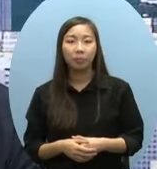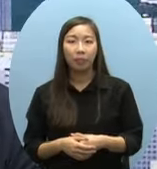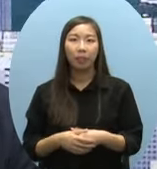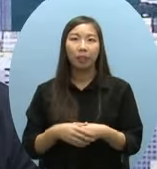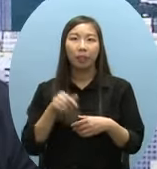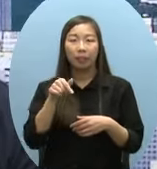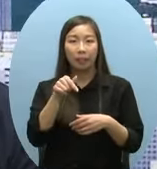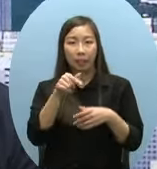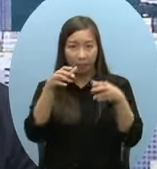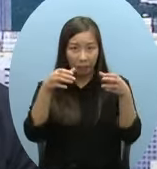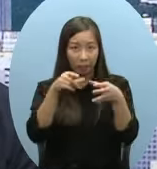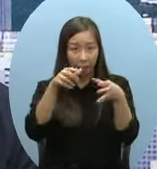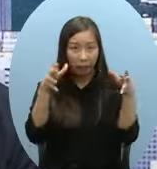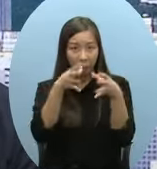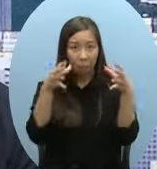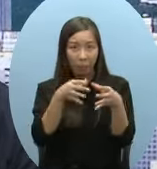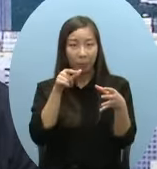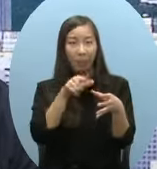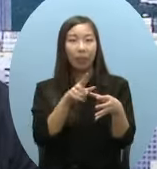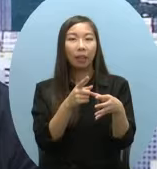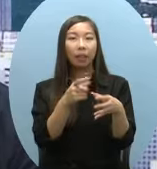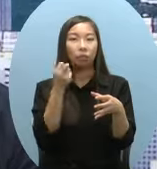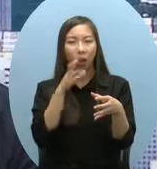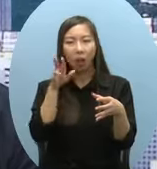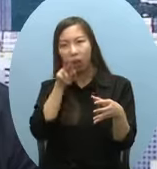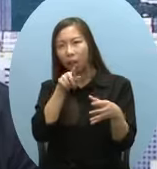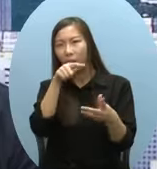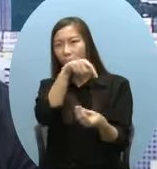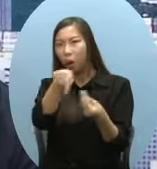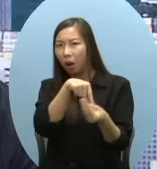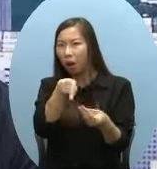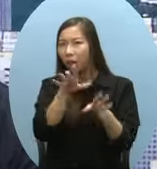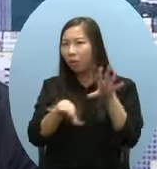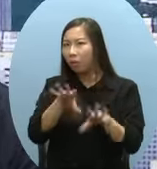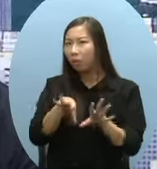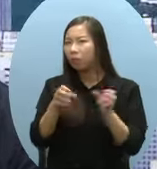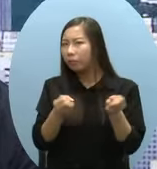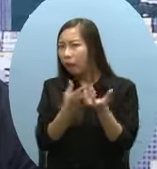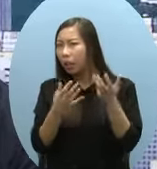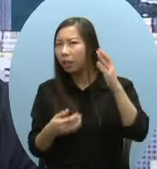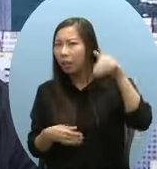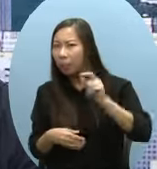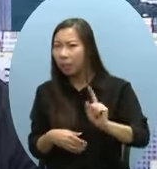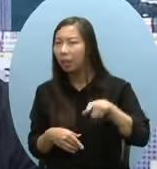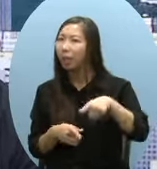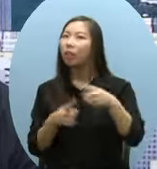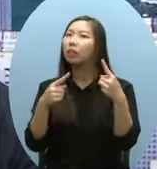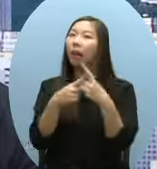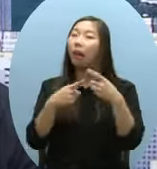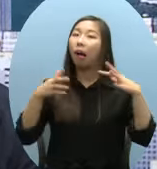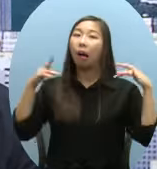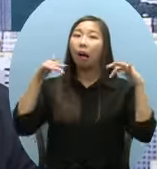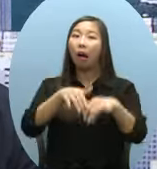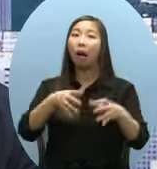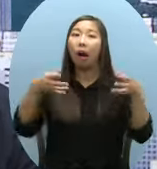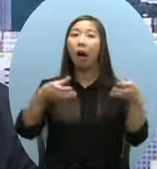義啦，亦都要睇下當時嗰個嘅環境同埋嗰個嘅情況係點樣發生嘅。即係譬如呢班人聚埋一齊嘅時候，佢